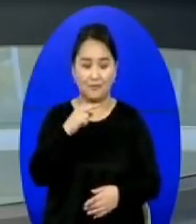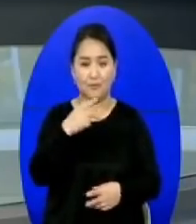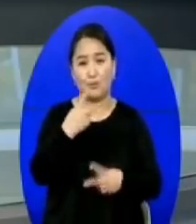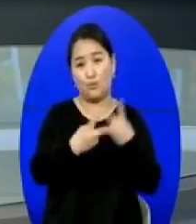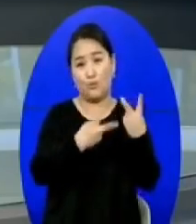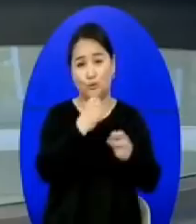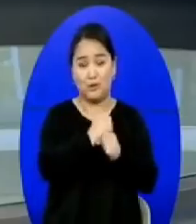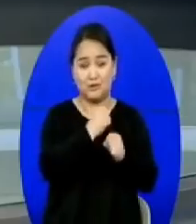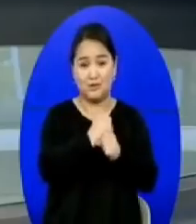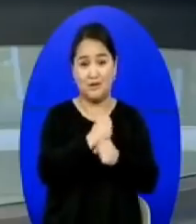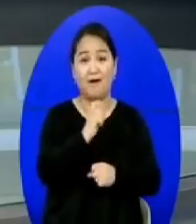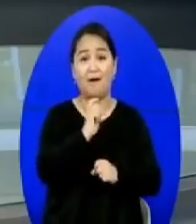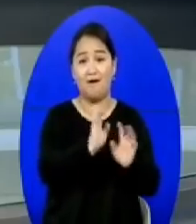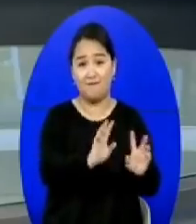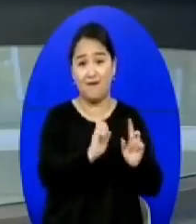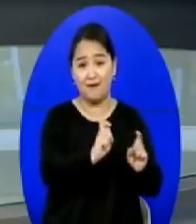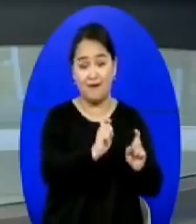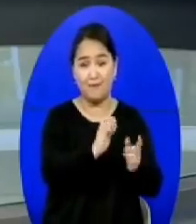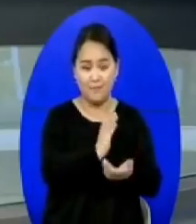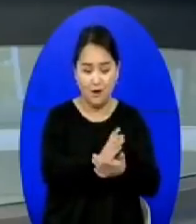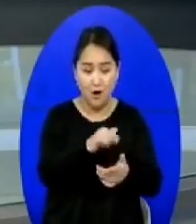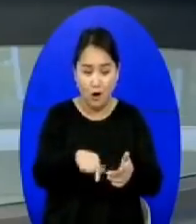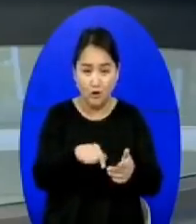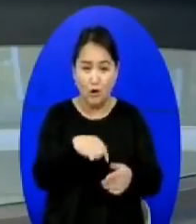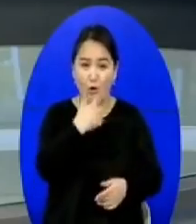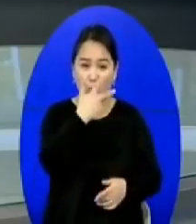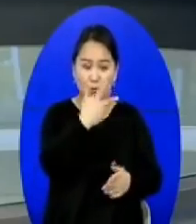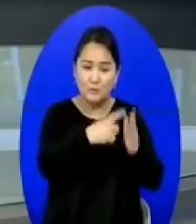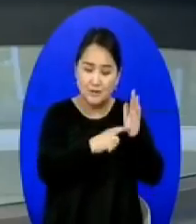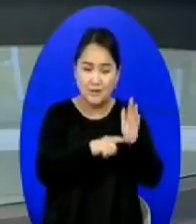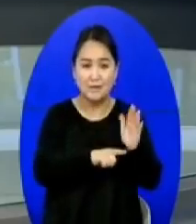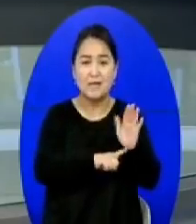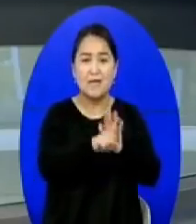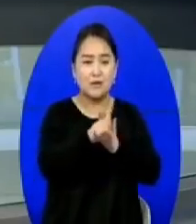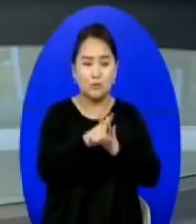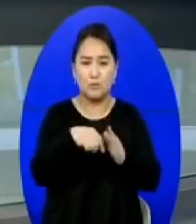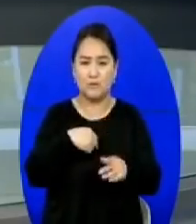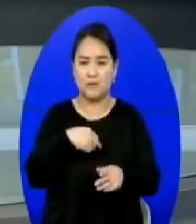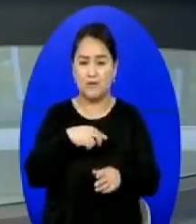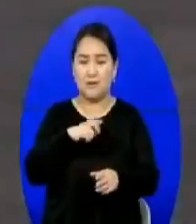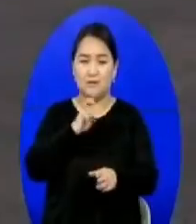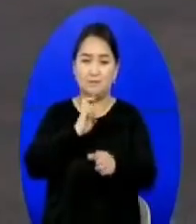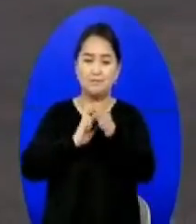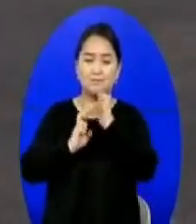15-нд нүүрсний экспортыг эхлүүлэхгүй бол санхүүгийн төлөвлөгөөнд хүндрэл үүснэ гэдгийг онцолж байна.